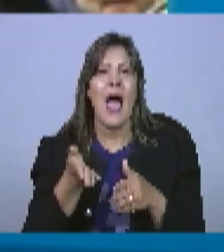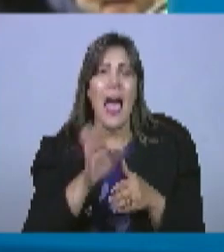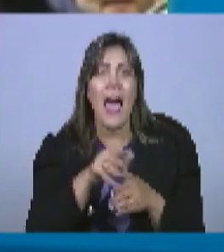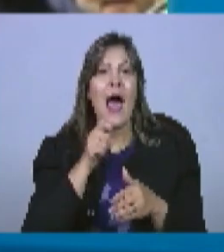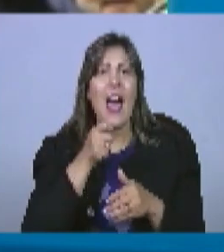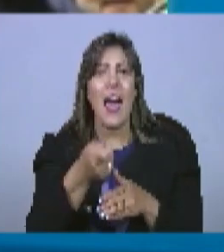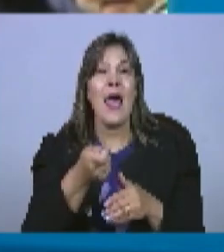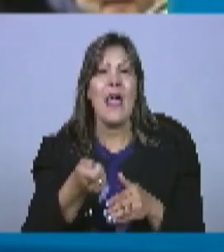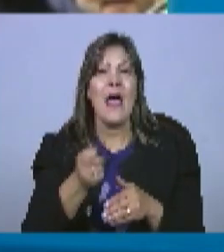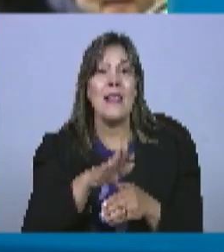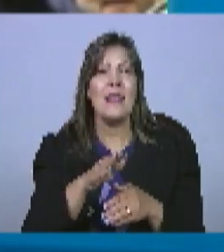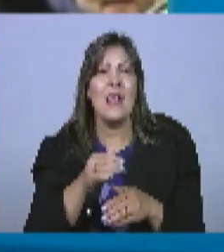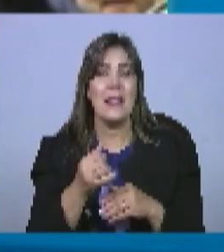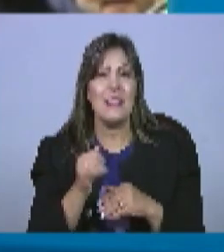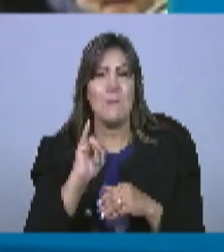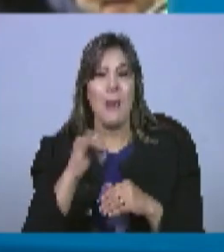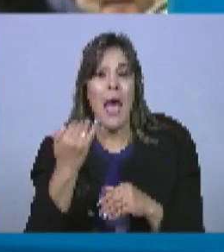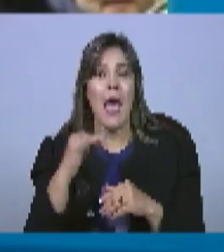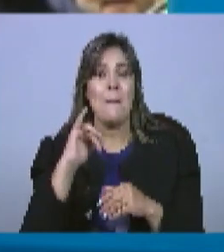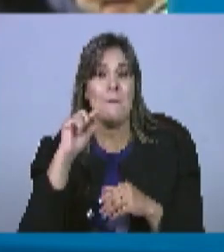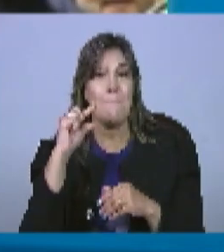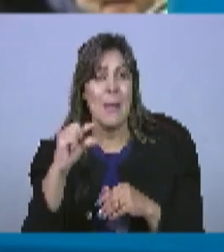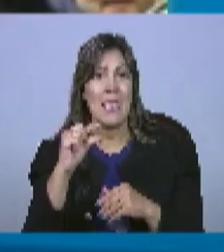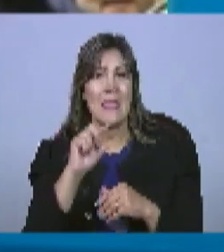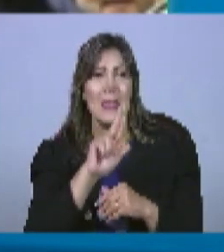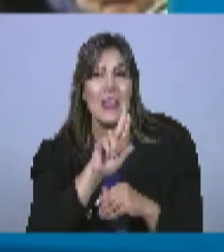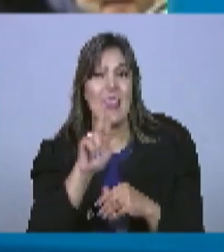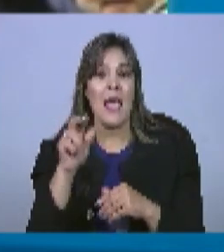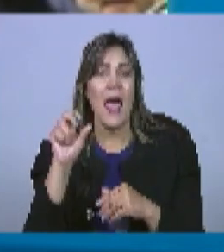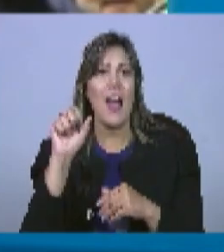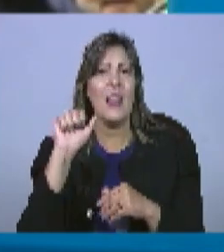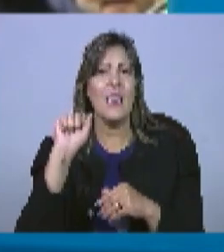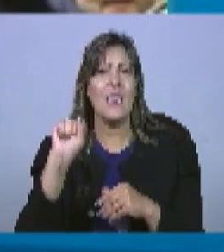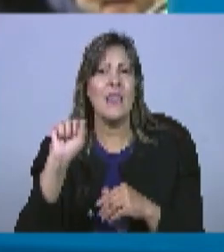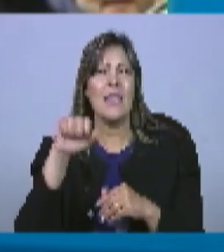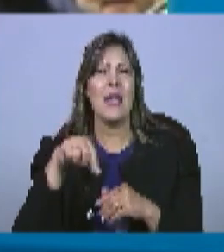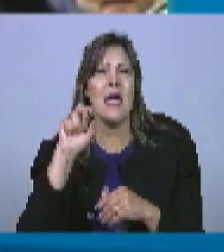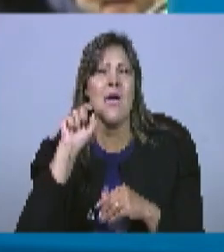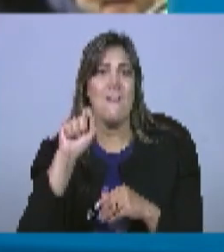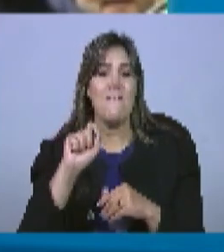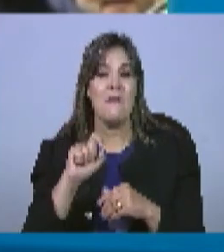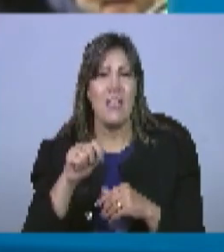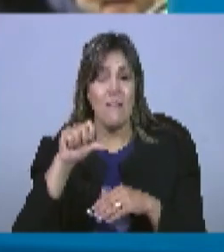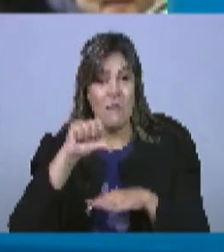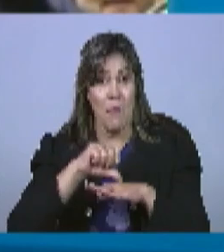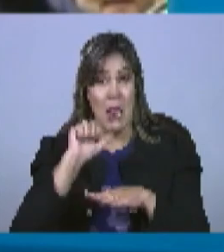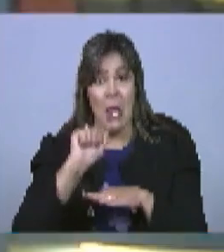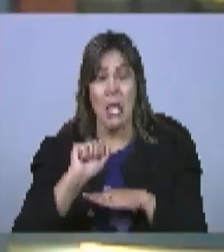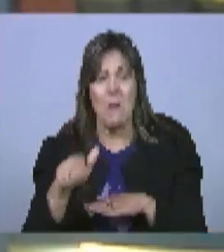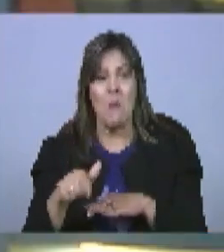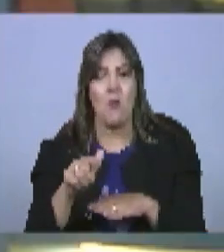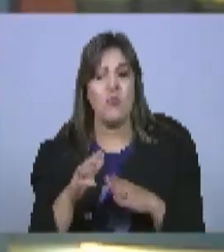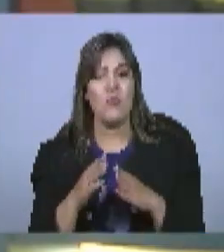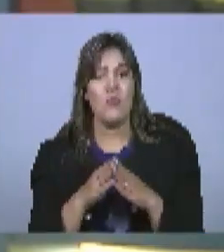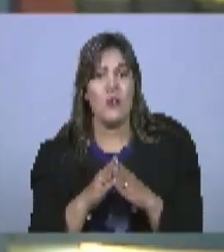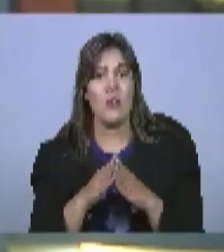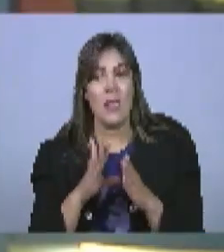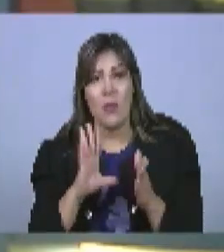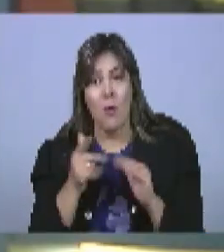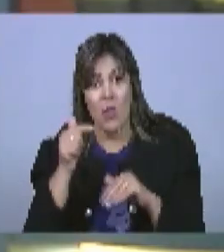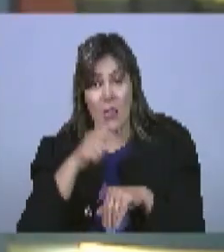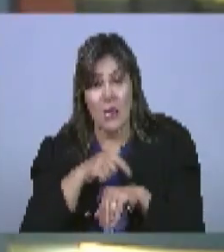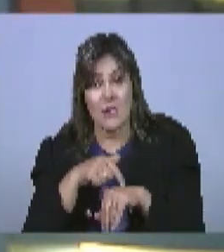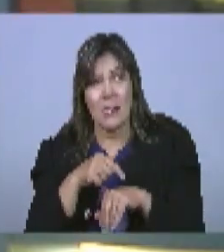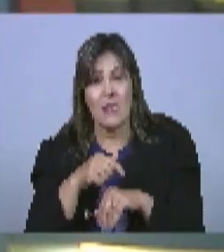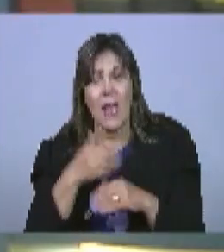يونس يوم 13 يوليو الماضي في قصف ل المكان اللي موجود فيه وان كانت حتى هذه